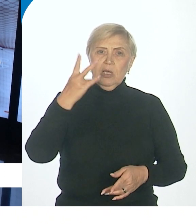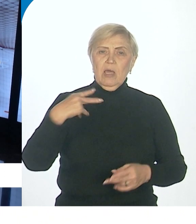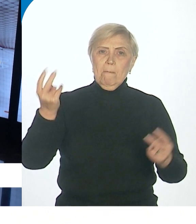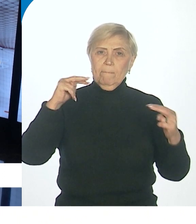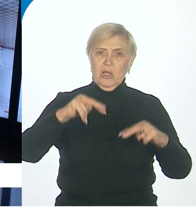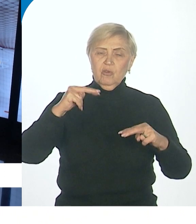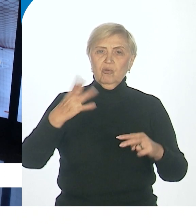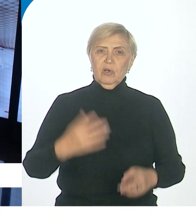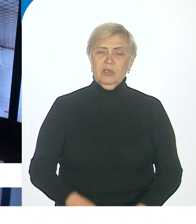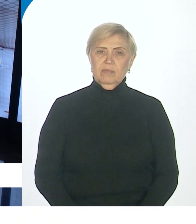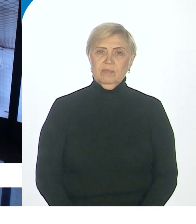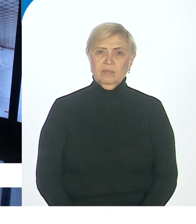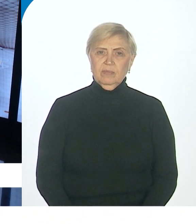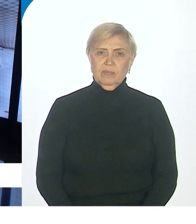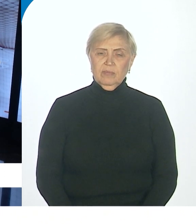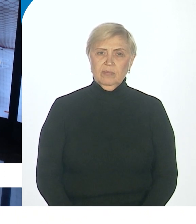паводки,